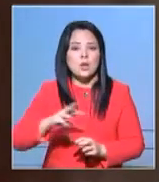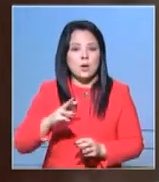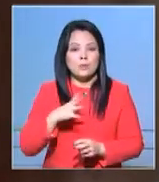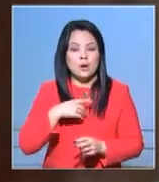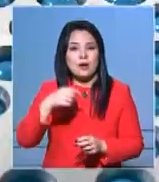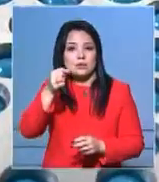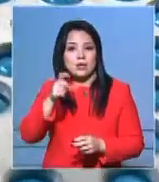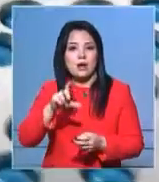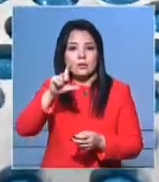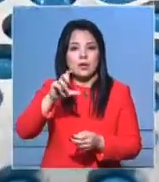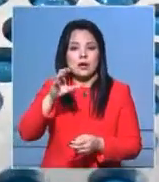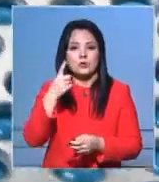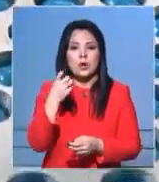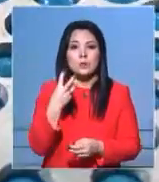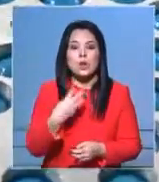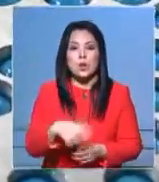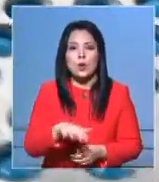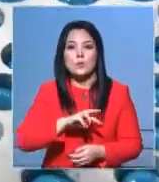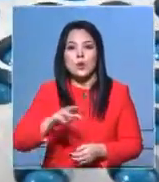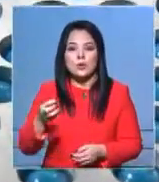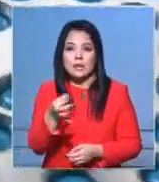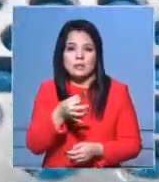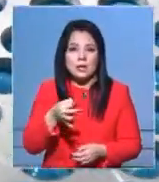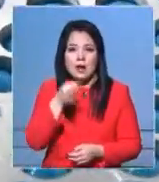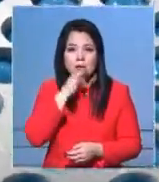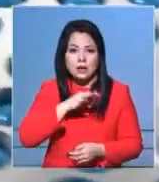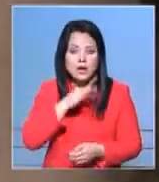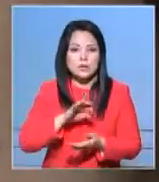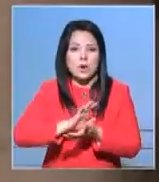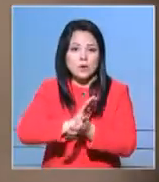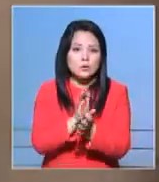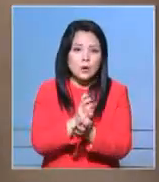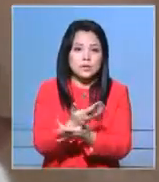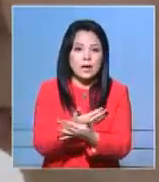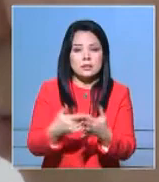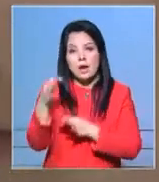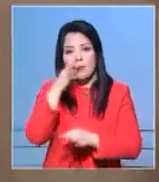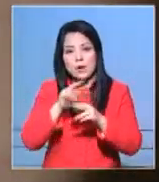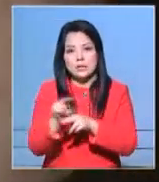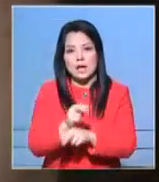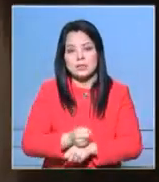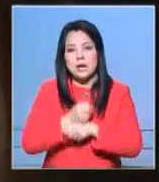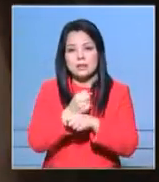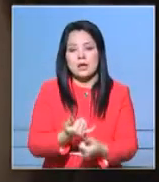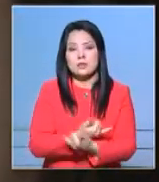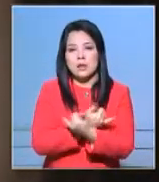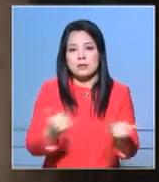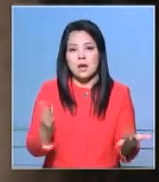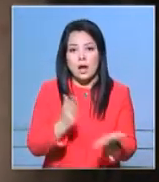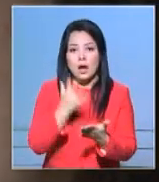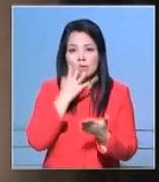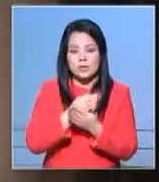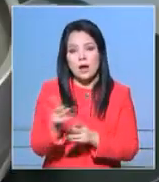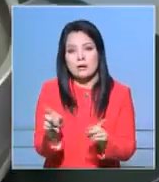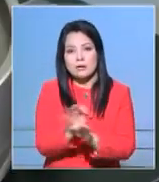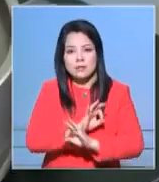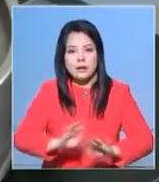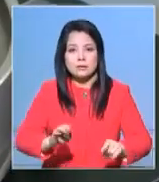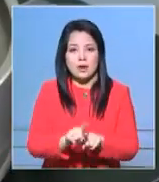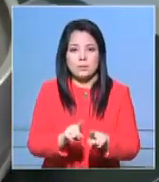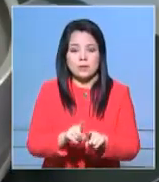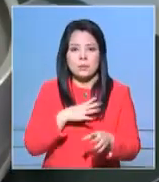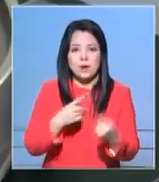150 миллион түйір дәрі және 2 миллион ұнтақ препарат өндіреді. Енді өңірде фитофармацевтикалық кластер дамиды. Оған еліміздегі